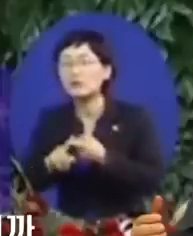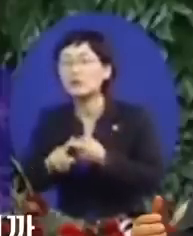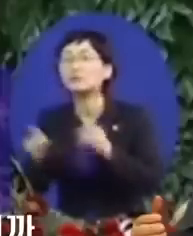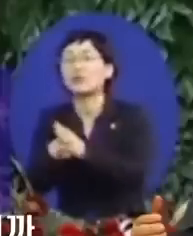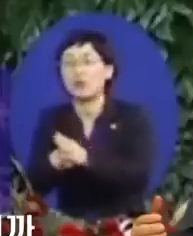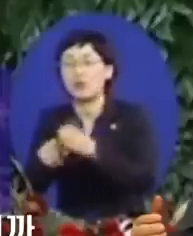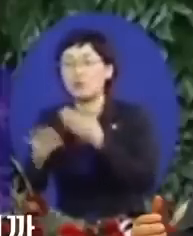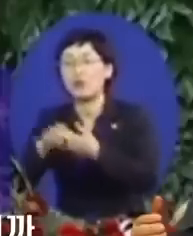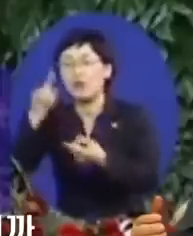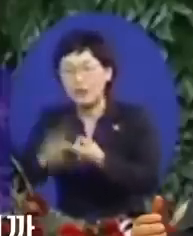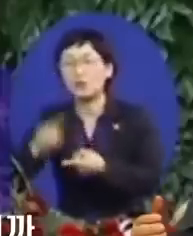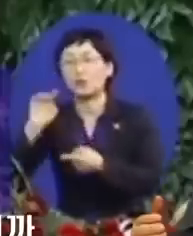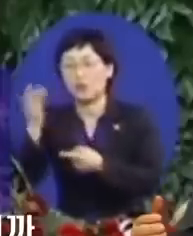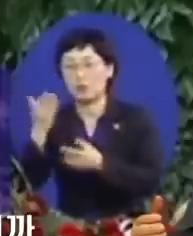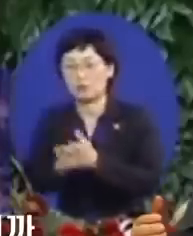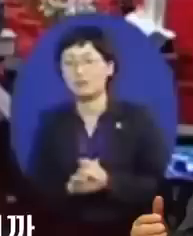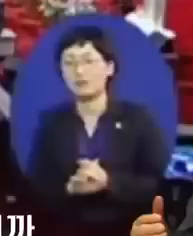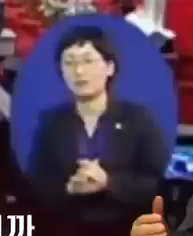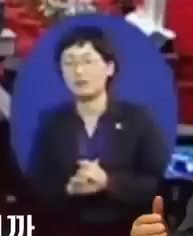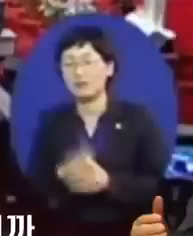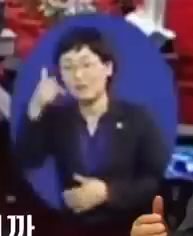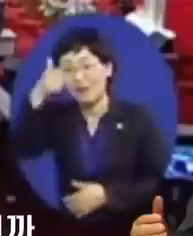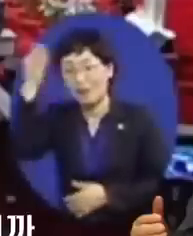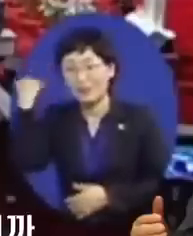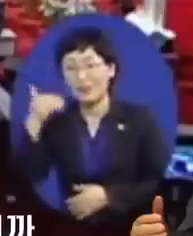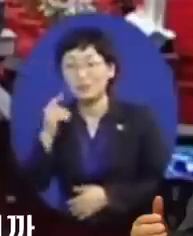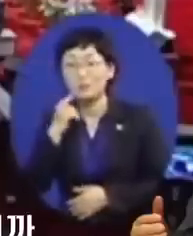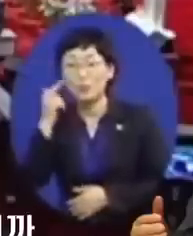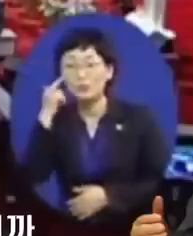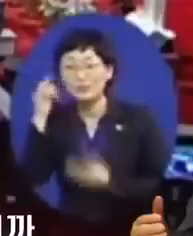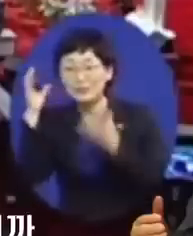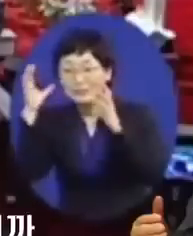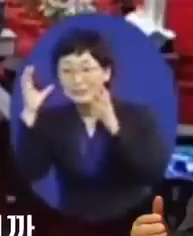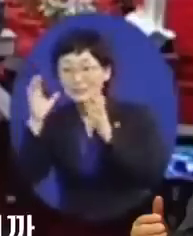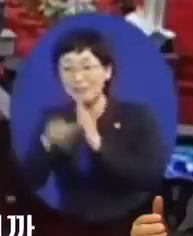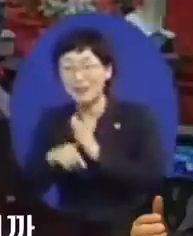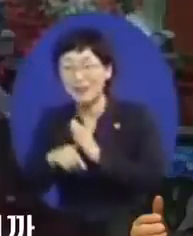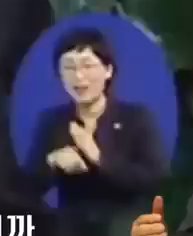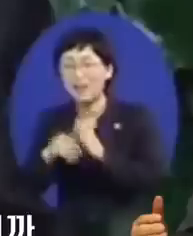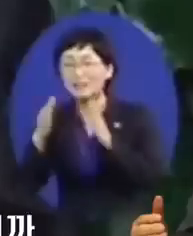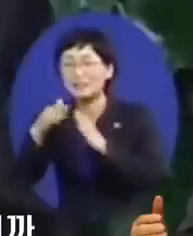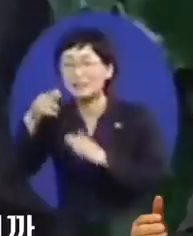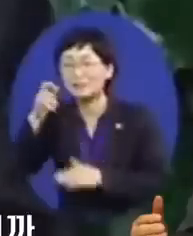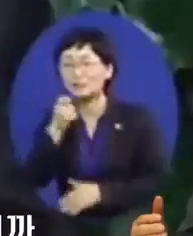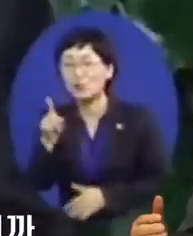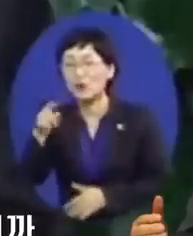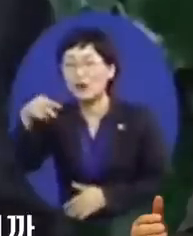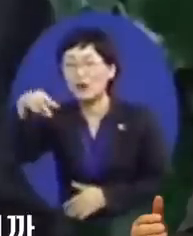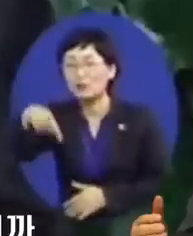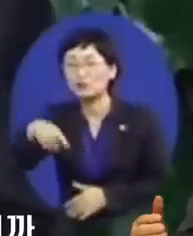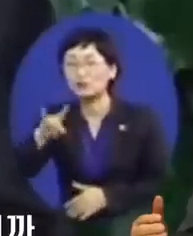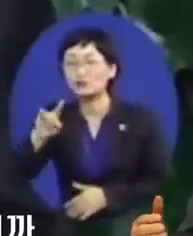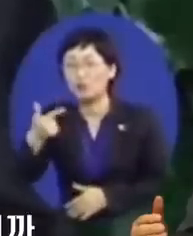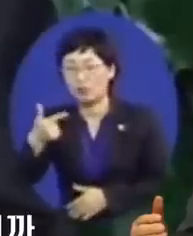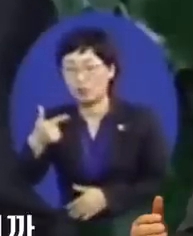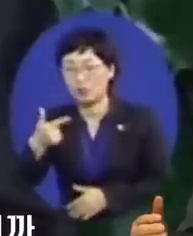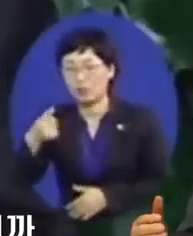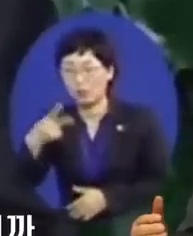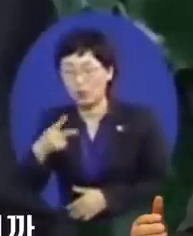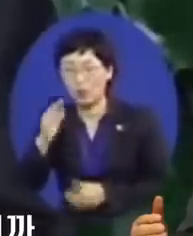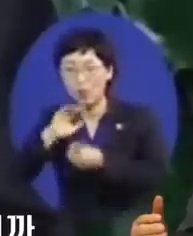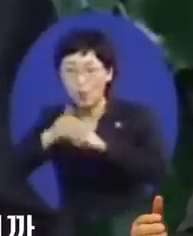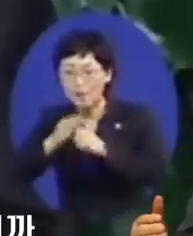그리하면 그대로 되리라. 옛날에 제가 어릴 때 우리 집은 과수원을 하고 농사를 지었는데 고구마를 심을 때